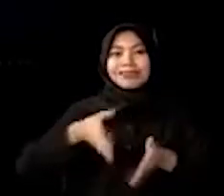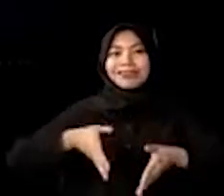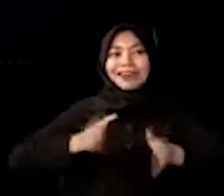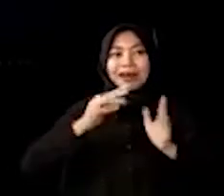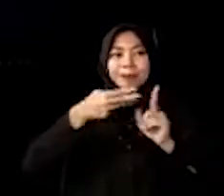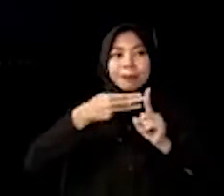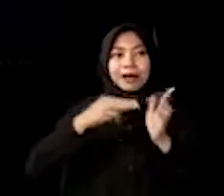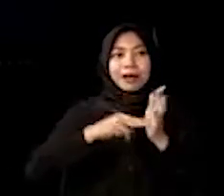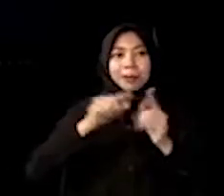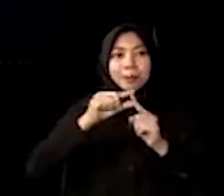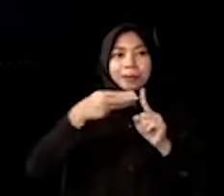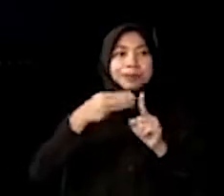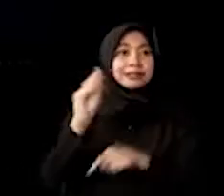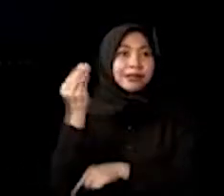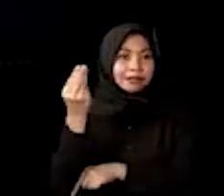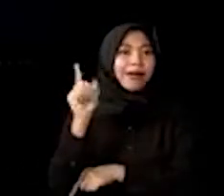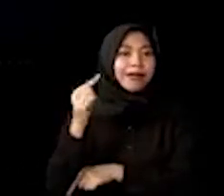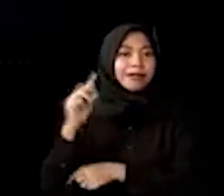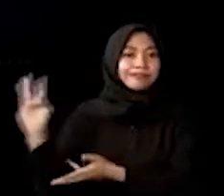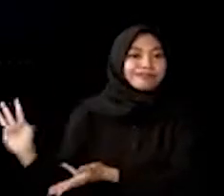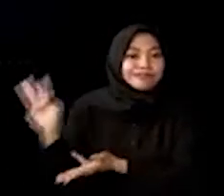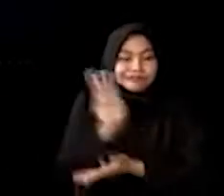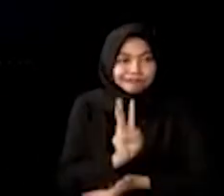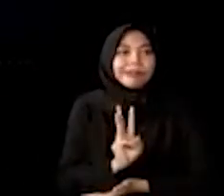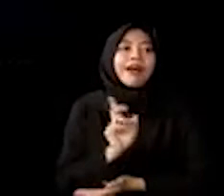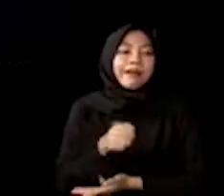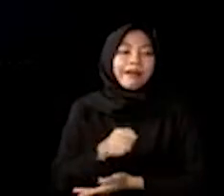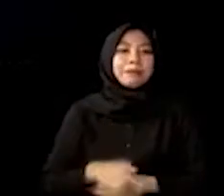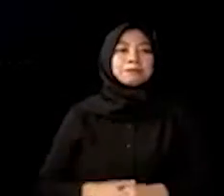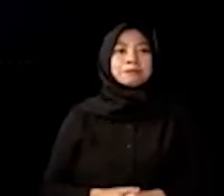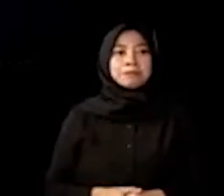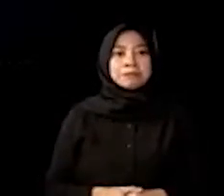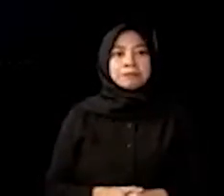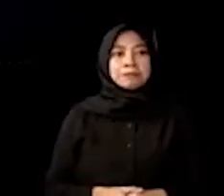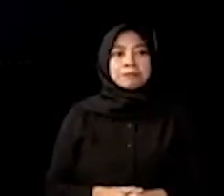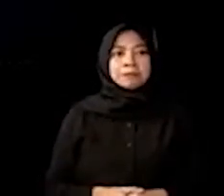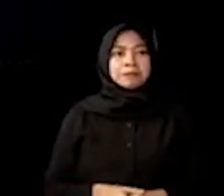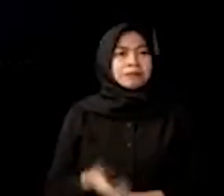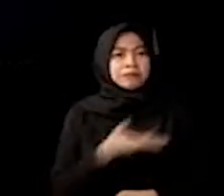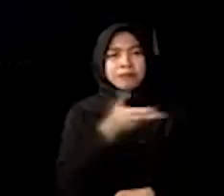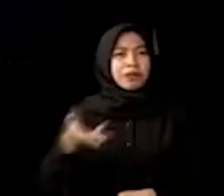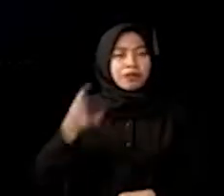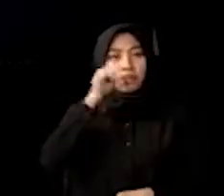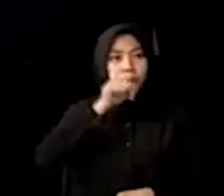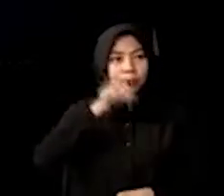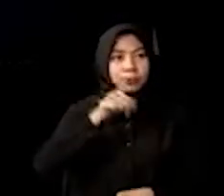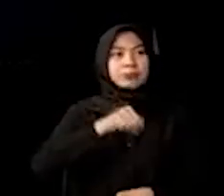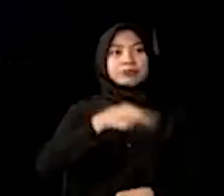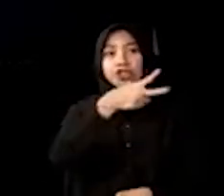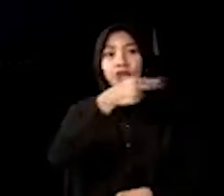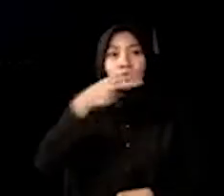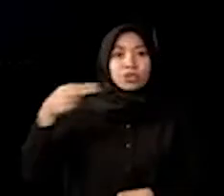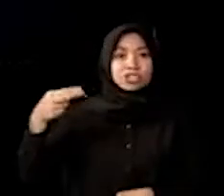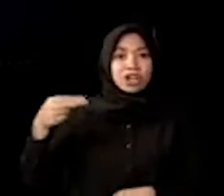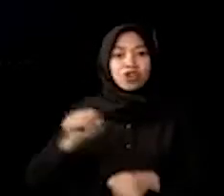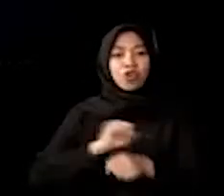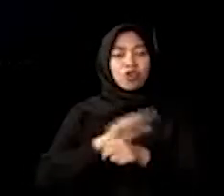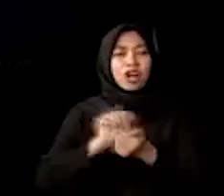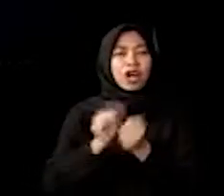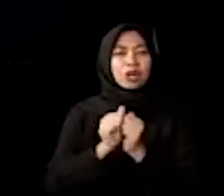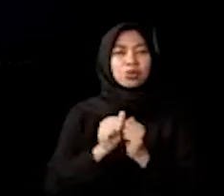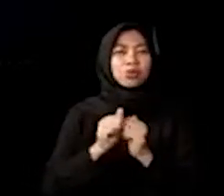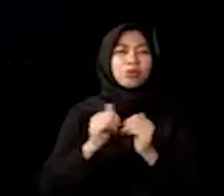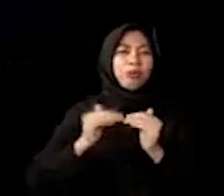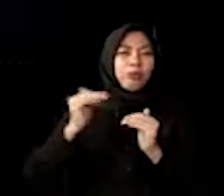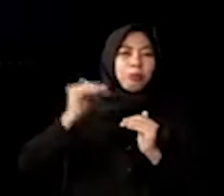BNPB Jakarta kita tahu semua bahwa jumlah kasus covid-19 di Indonesia masih terus meningkat sekarang